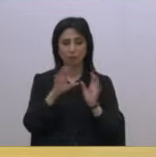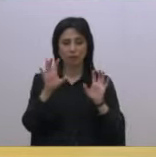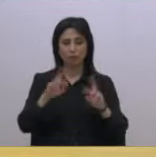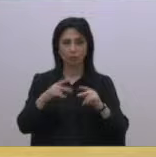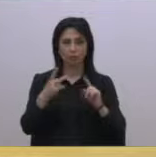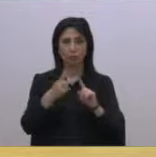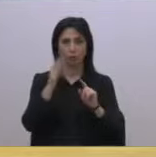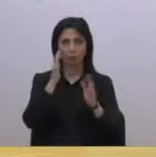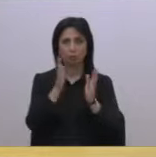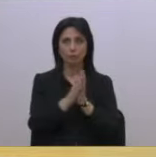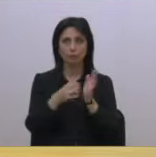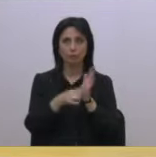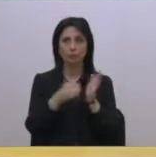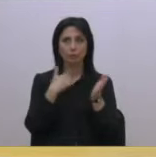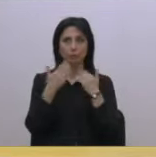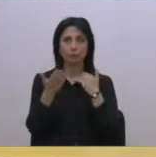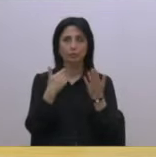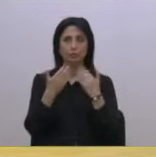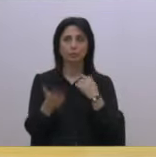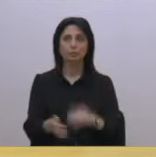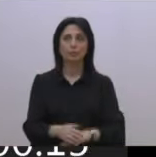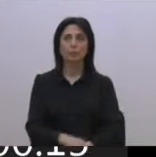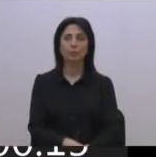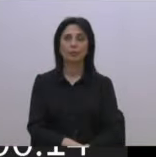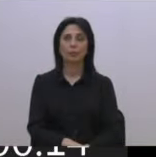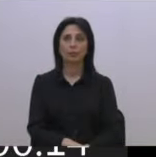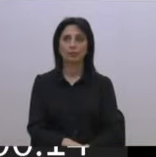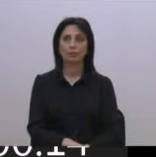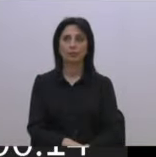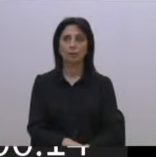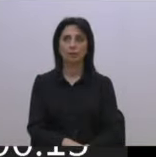მეორე მოსმენით თქო ჩართოთ კენჭისხის რეჟიმი